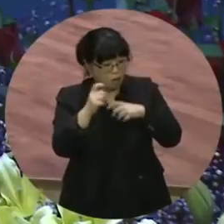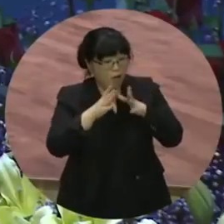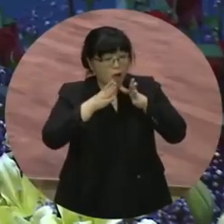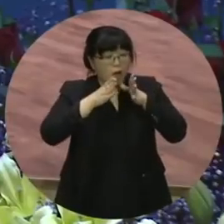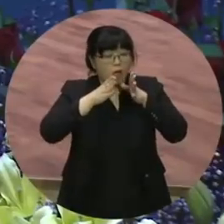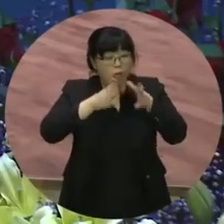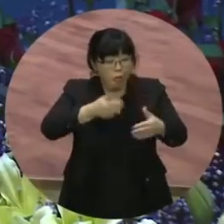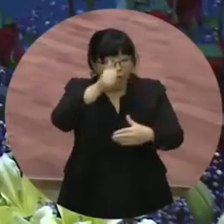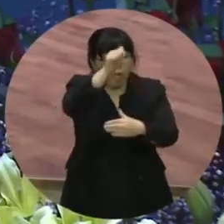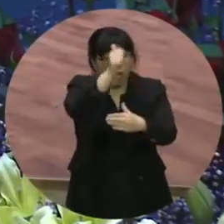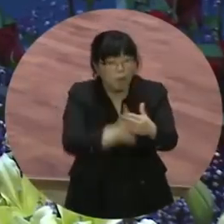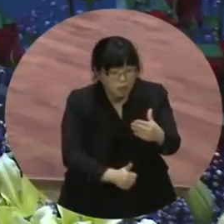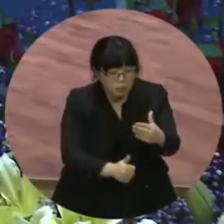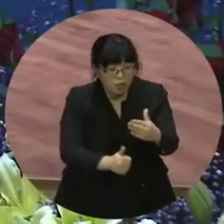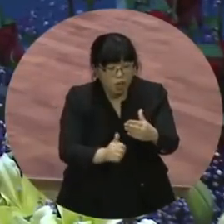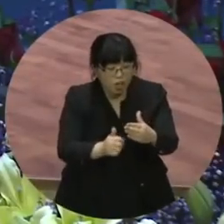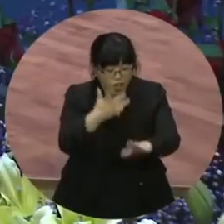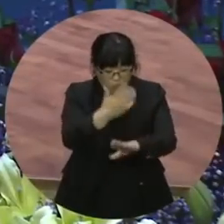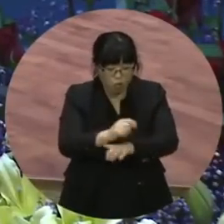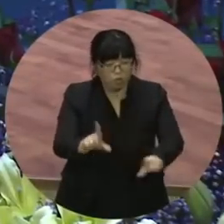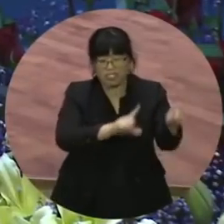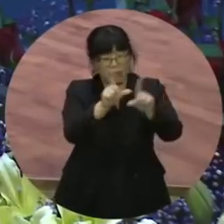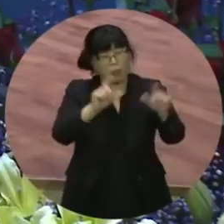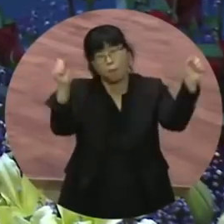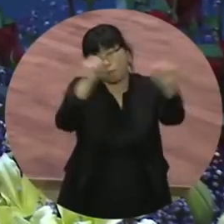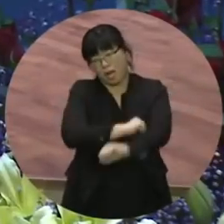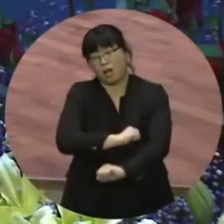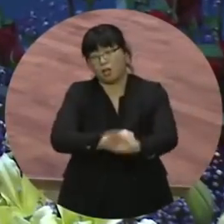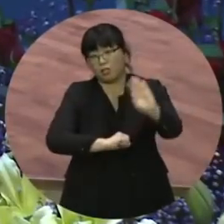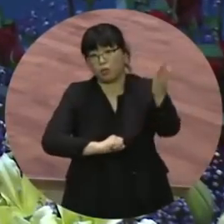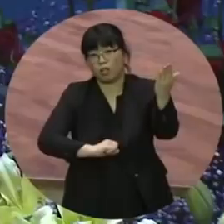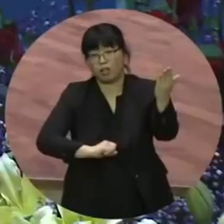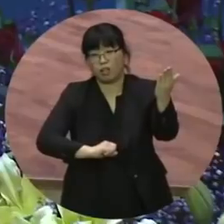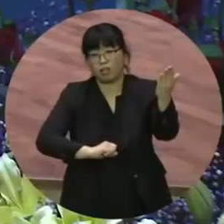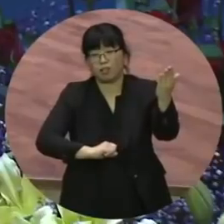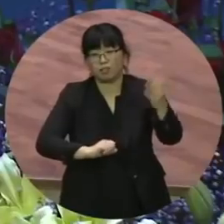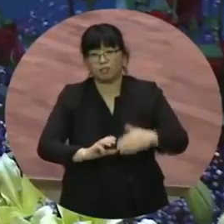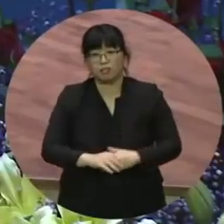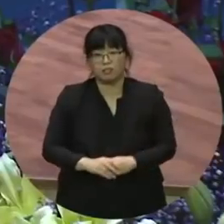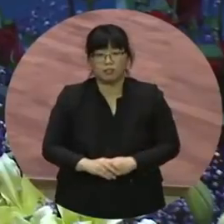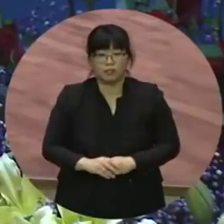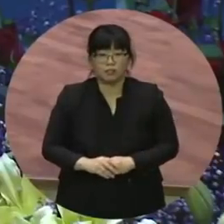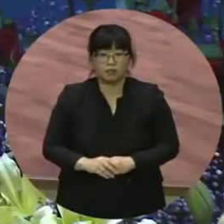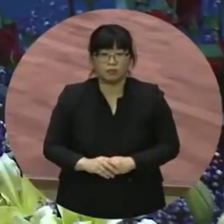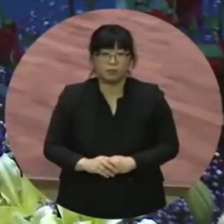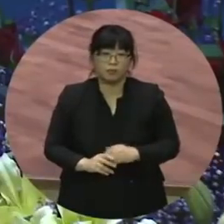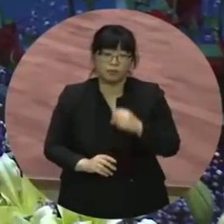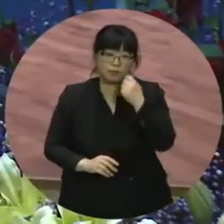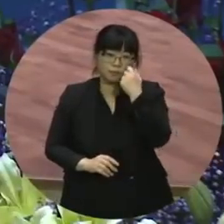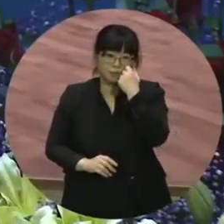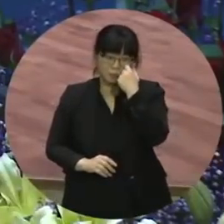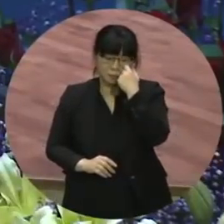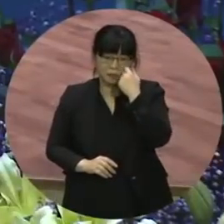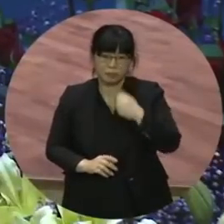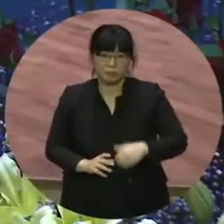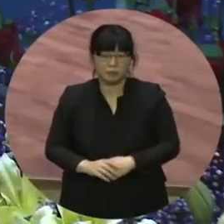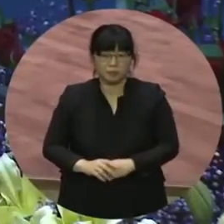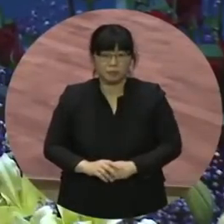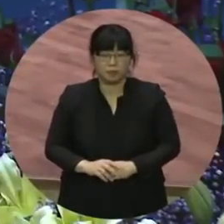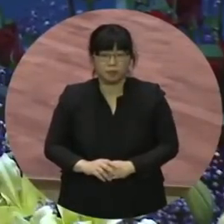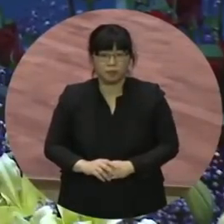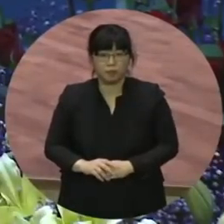자, 영적인 분별력을 가지지 못하고 속고 마는 거지요. 영적 분별력이 없는 사람은, 영적이지 않은